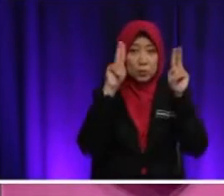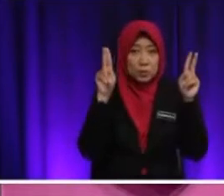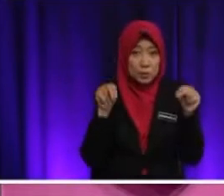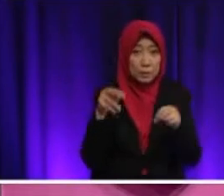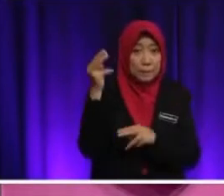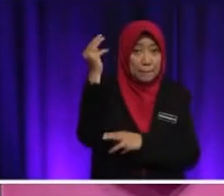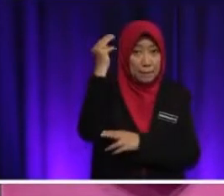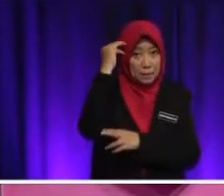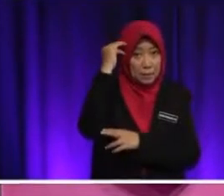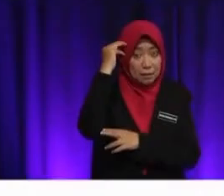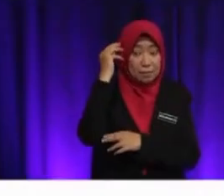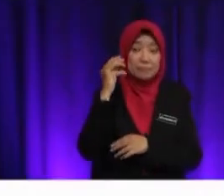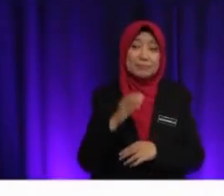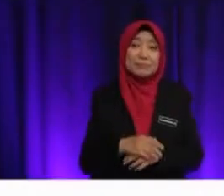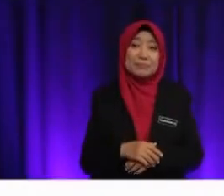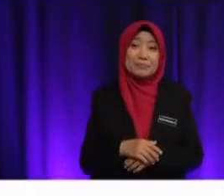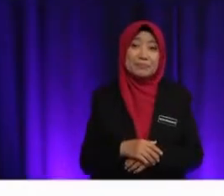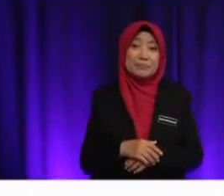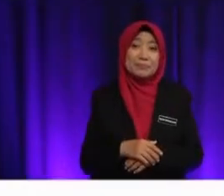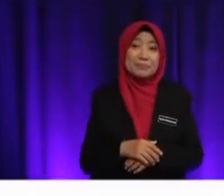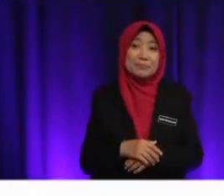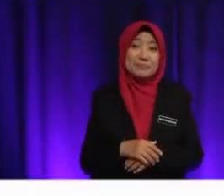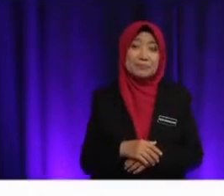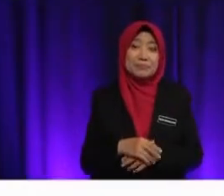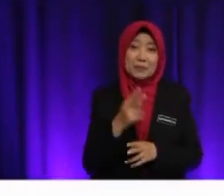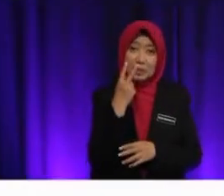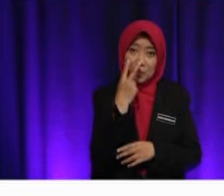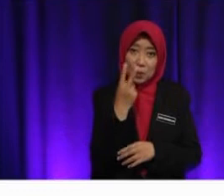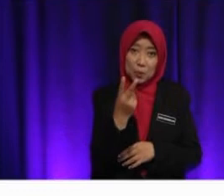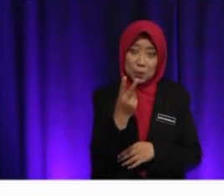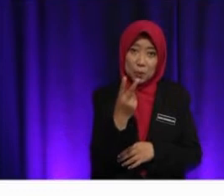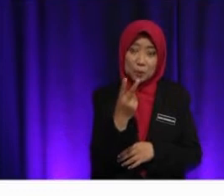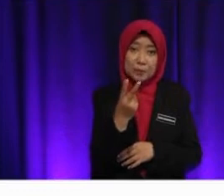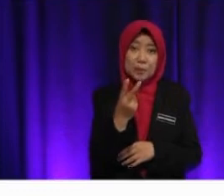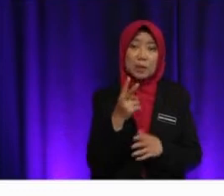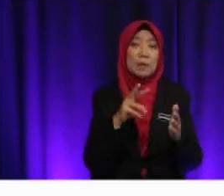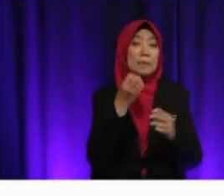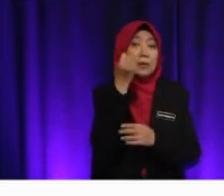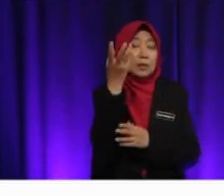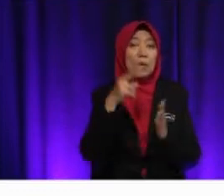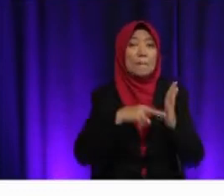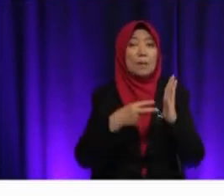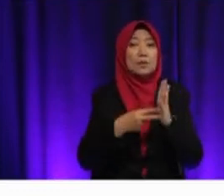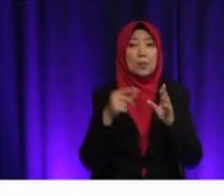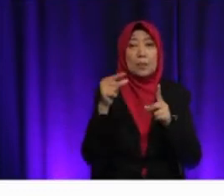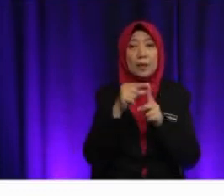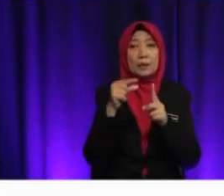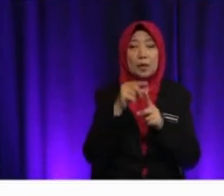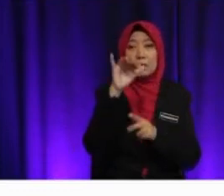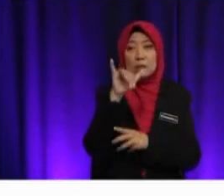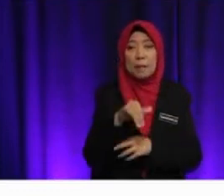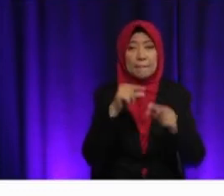Okey. Okey, silakan ustaz. Okey, kita tengok ya. Nyatakan maksud perkataan yang